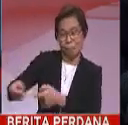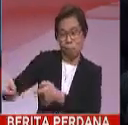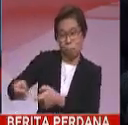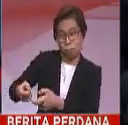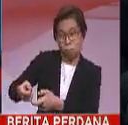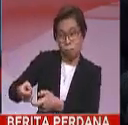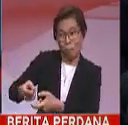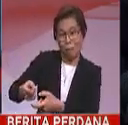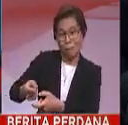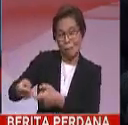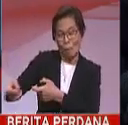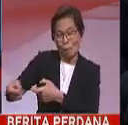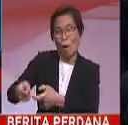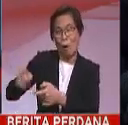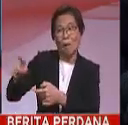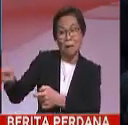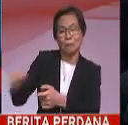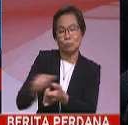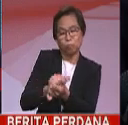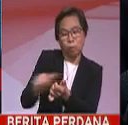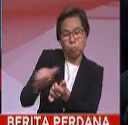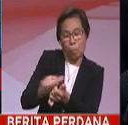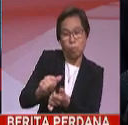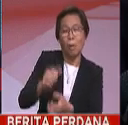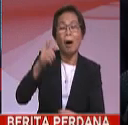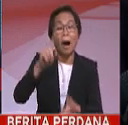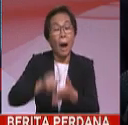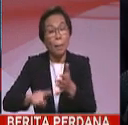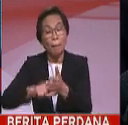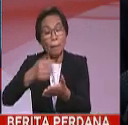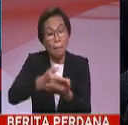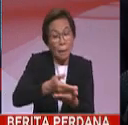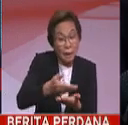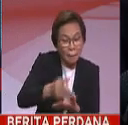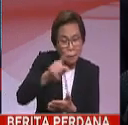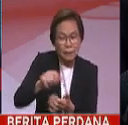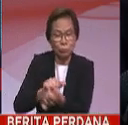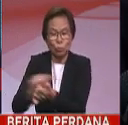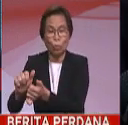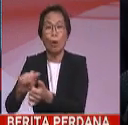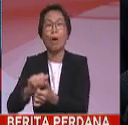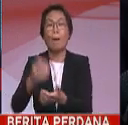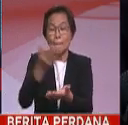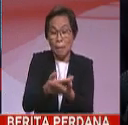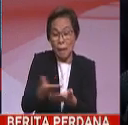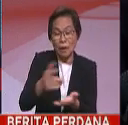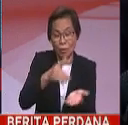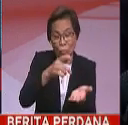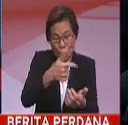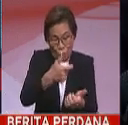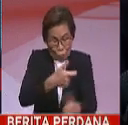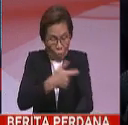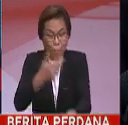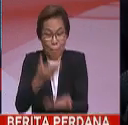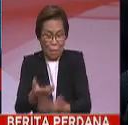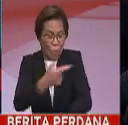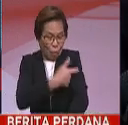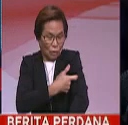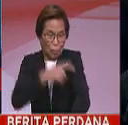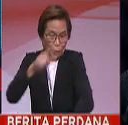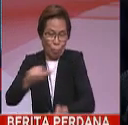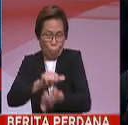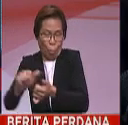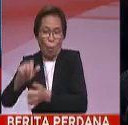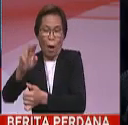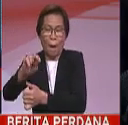yang hanya boleh meluluskan apa-apa kemasukan vaksin. Apa-apa kemasukan vaksin yang tidak daftar dengan NPRA tidak akan